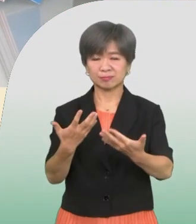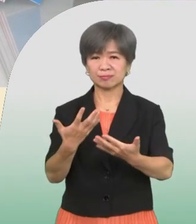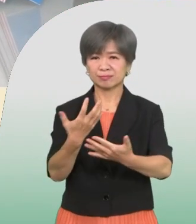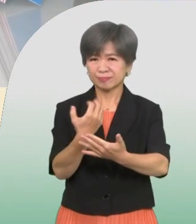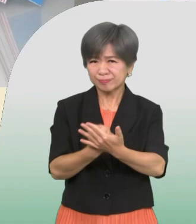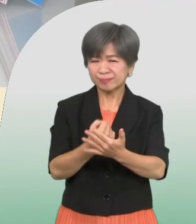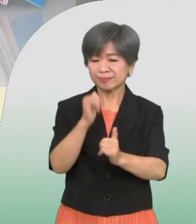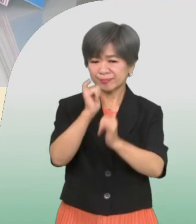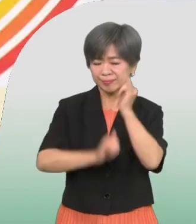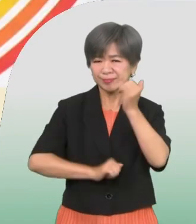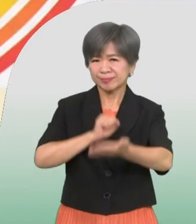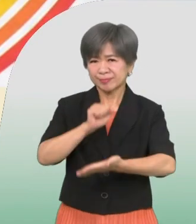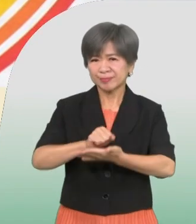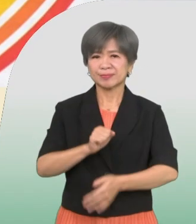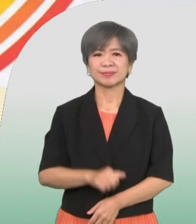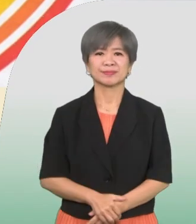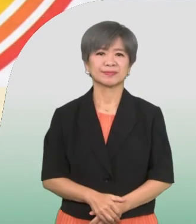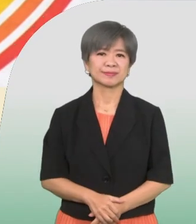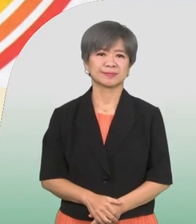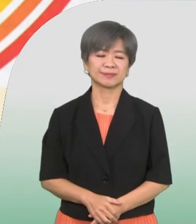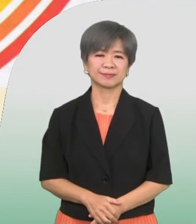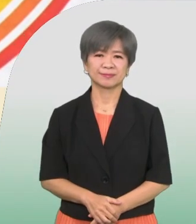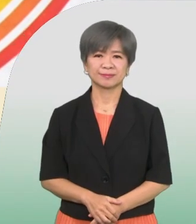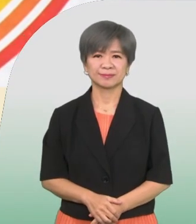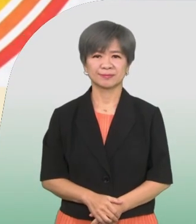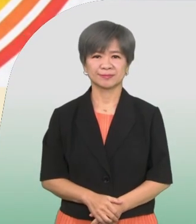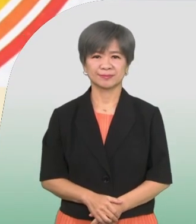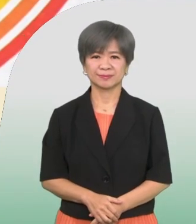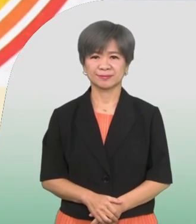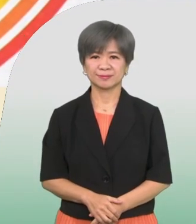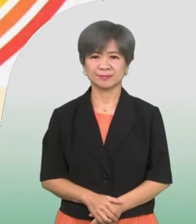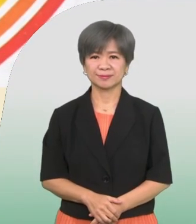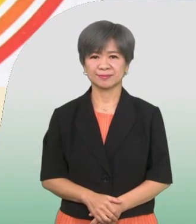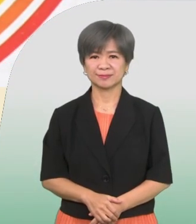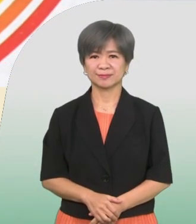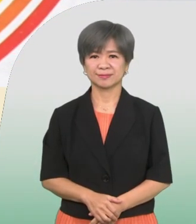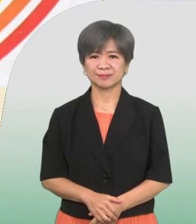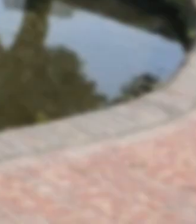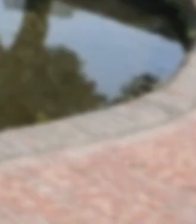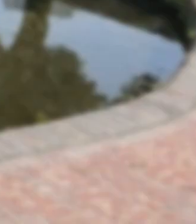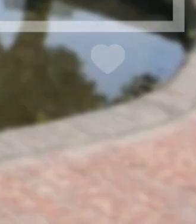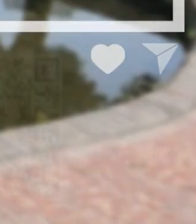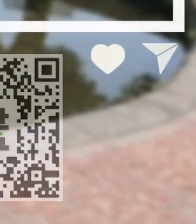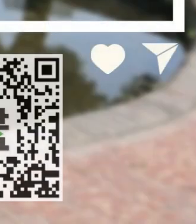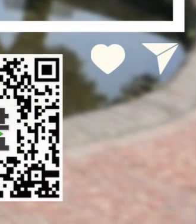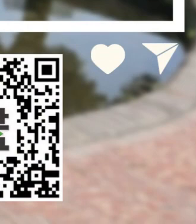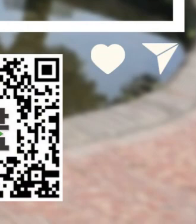let's ski do. Kagasin form, bong chin chalu nipin.爱你的报道。